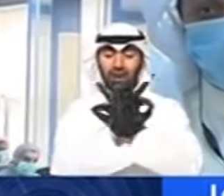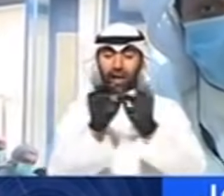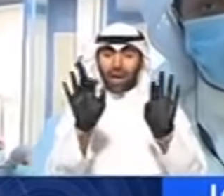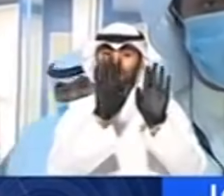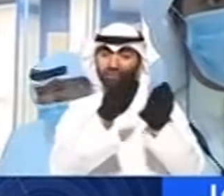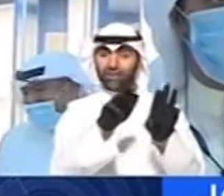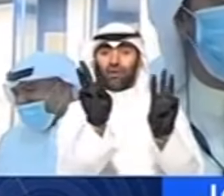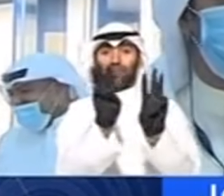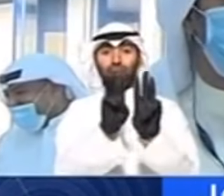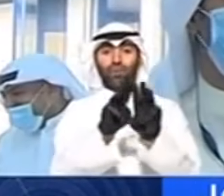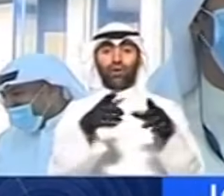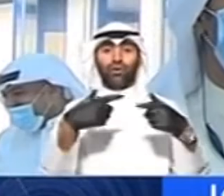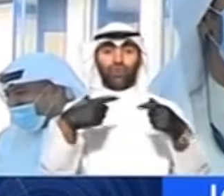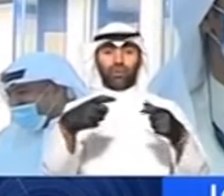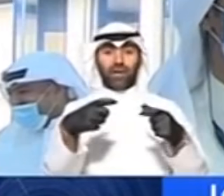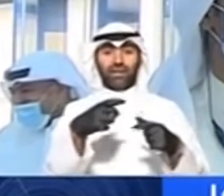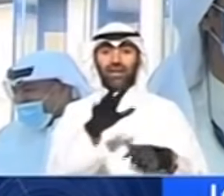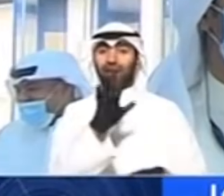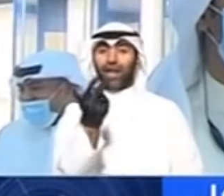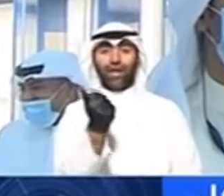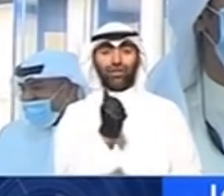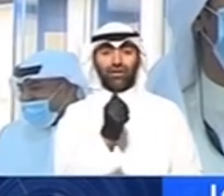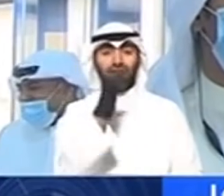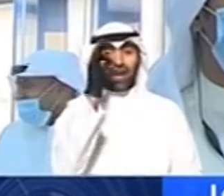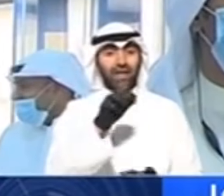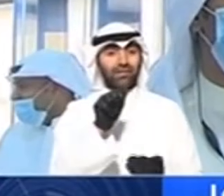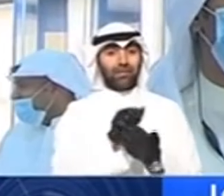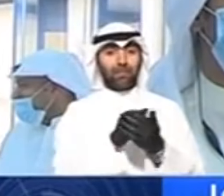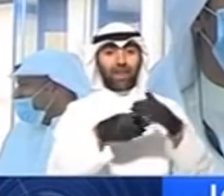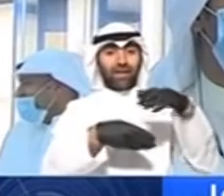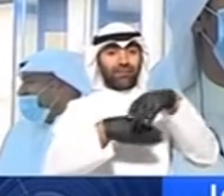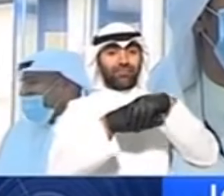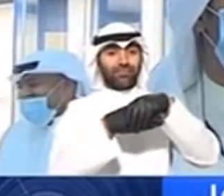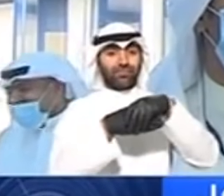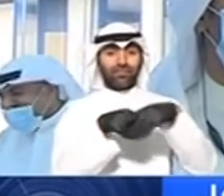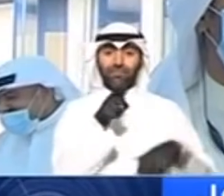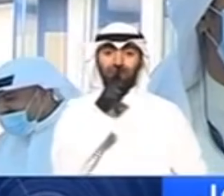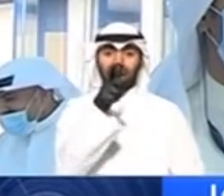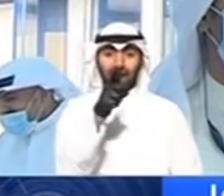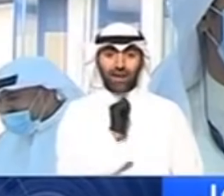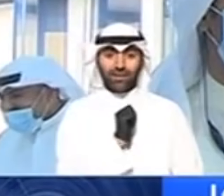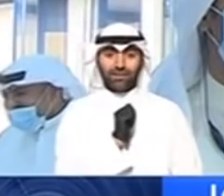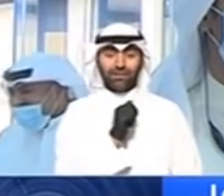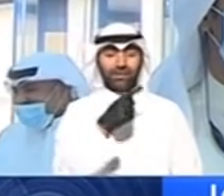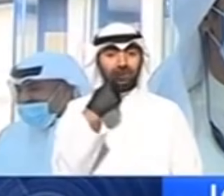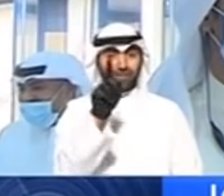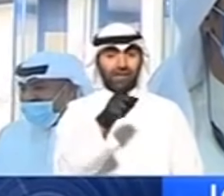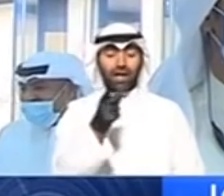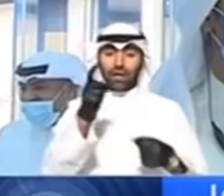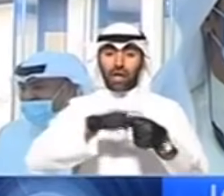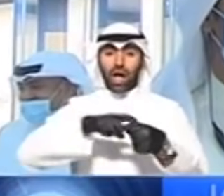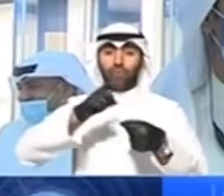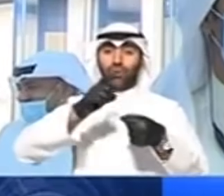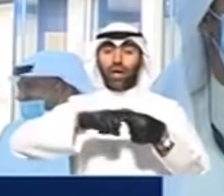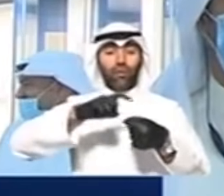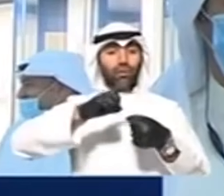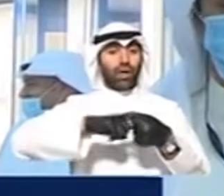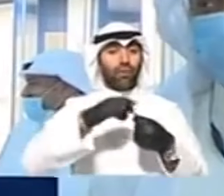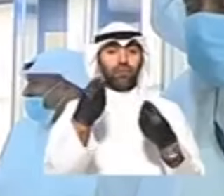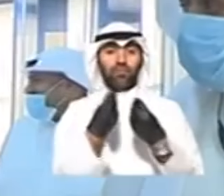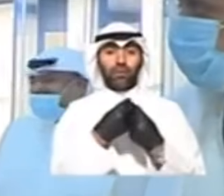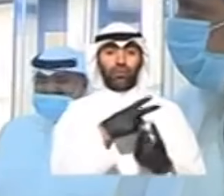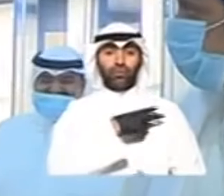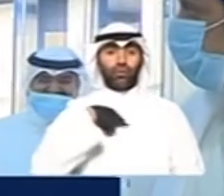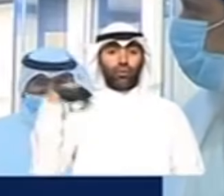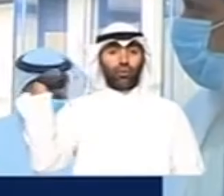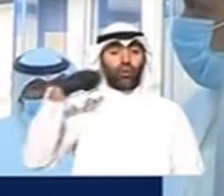للحجر المنزلي. الجهد هذا يعني شراكة بين جهات حكومية متعددة تقودها